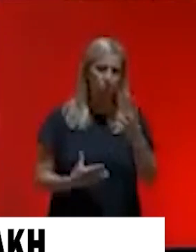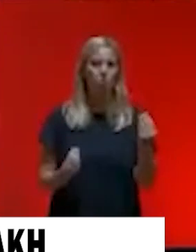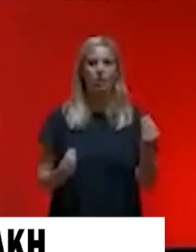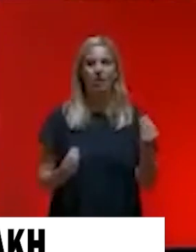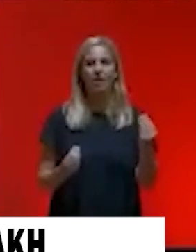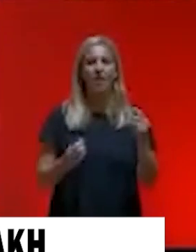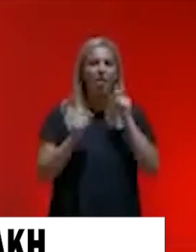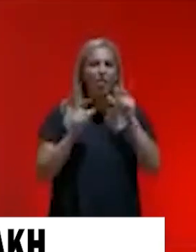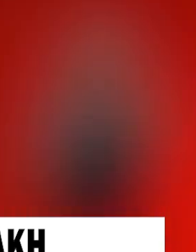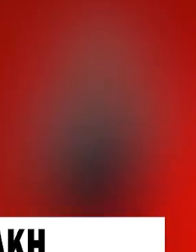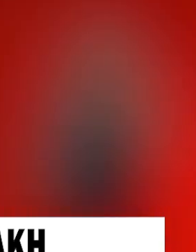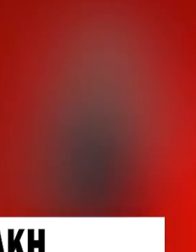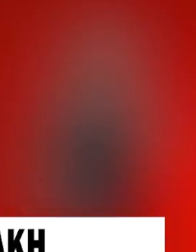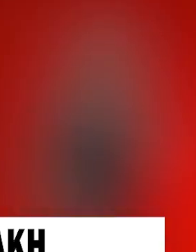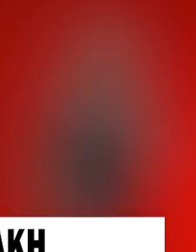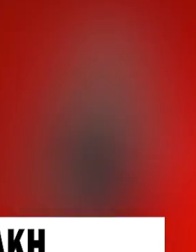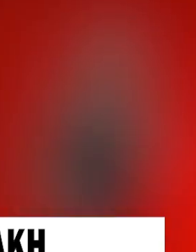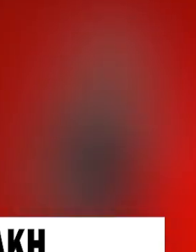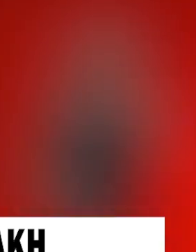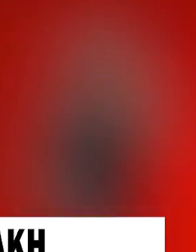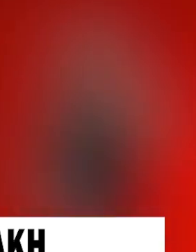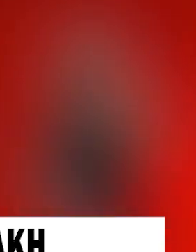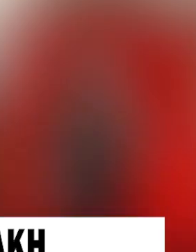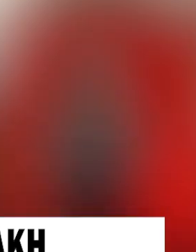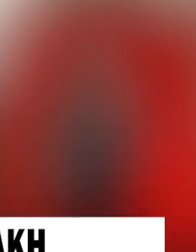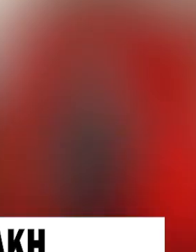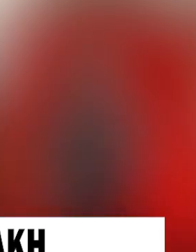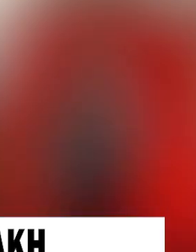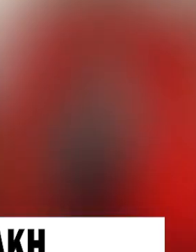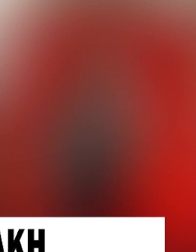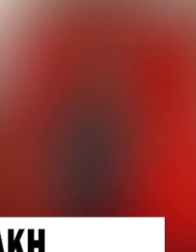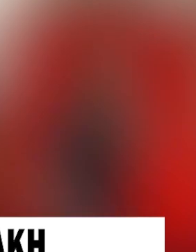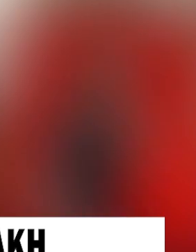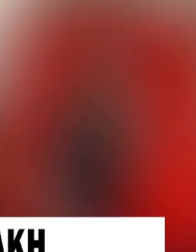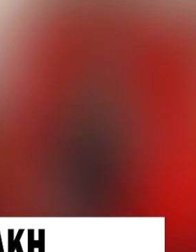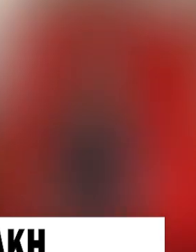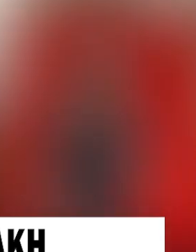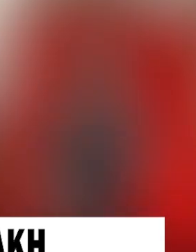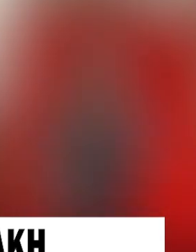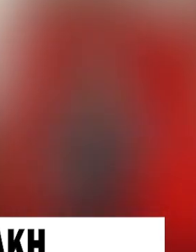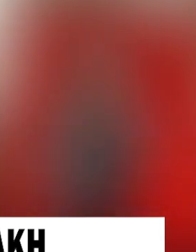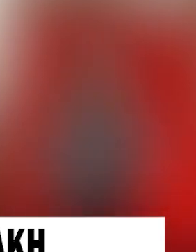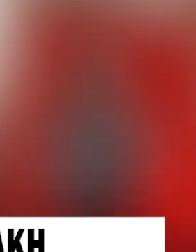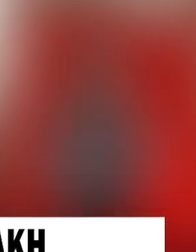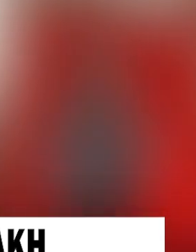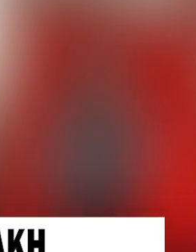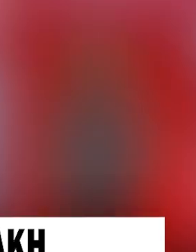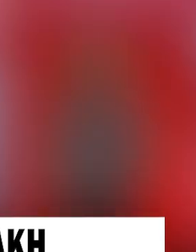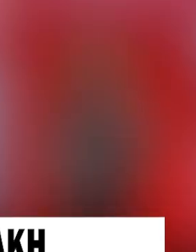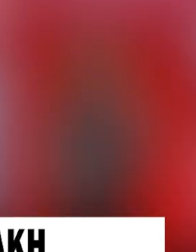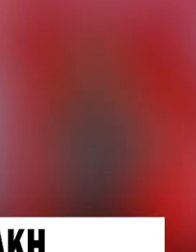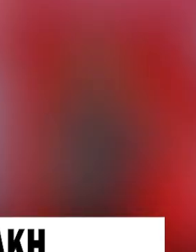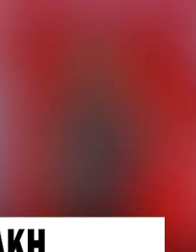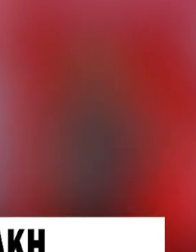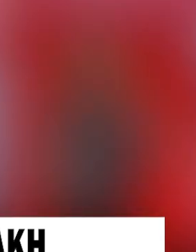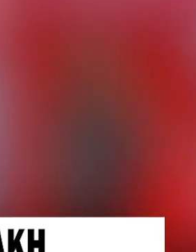το νεο προεδρείο ανέφερε πως ο σωκράτης φάμελλος παραμένει επικεφαλής της κοινοβουλευτικής ομάδας η θεοδώρα τζάκρη ορίζεται νέα